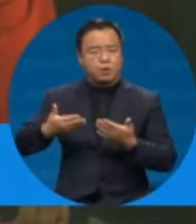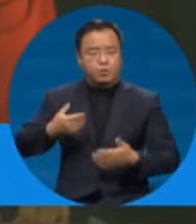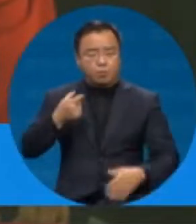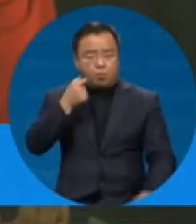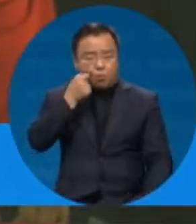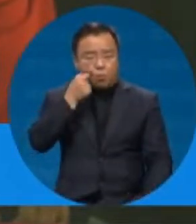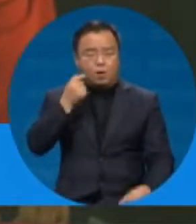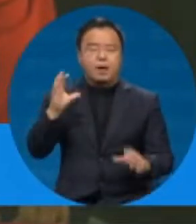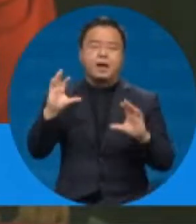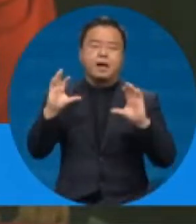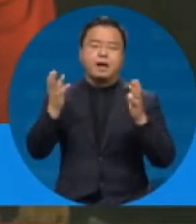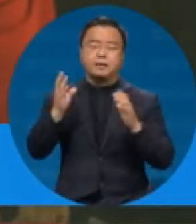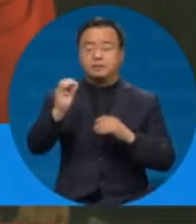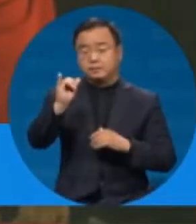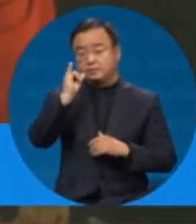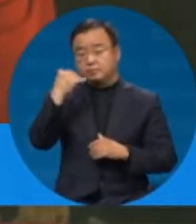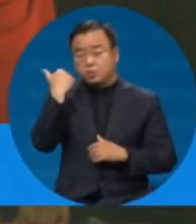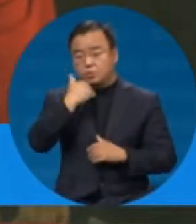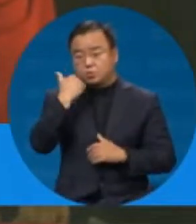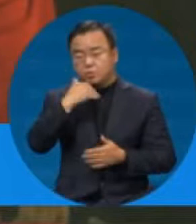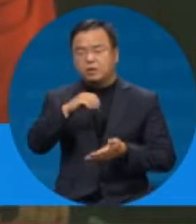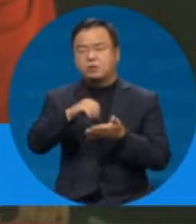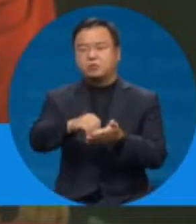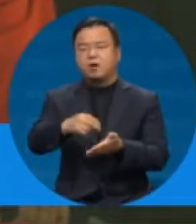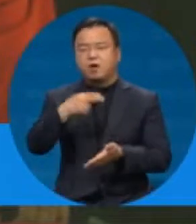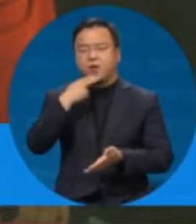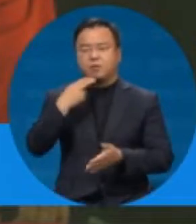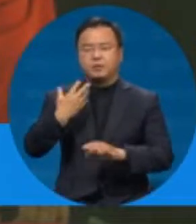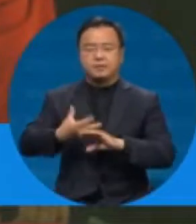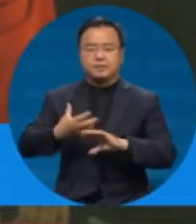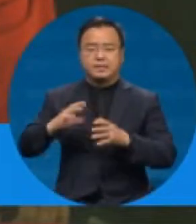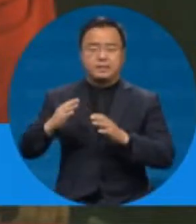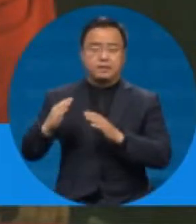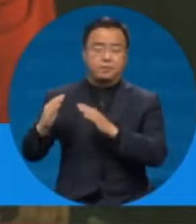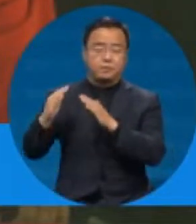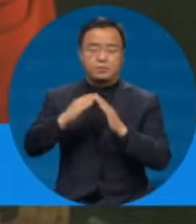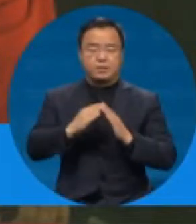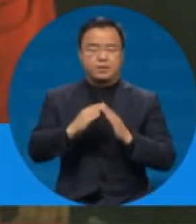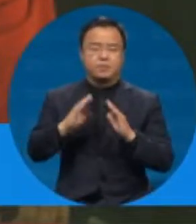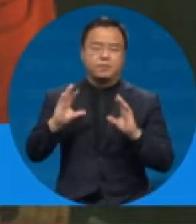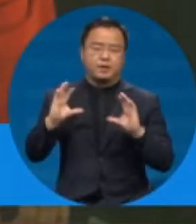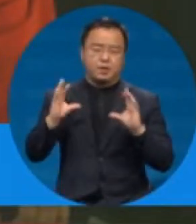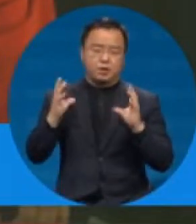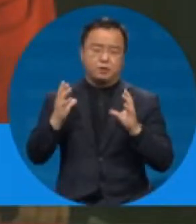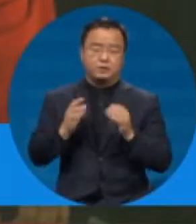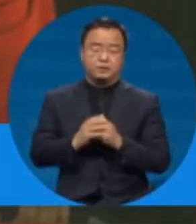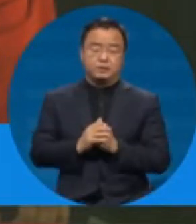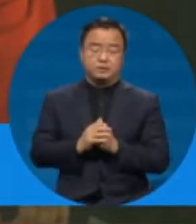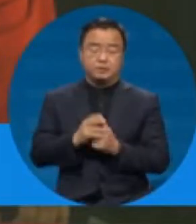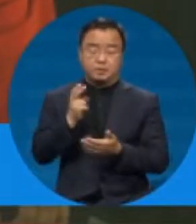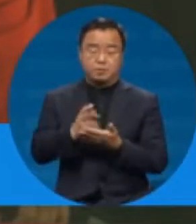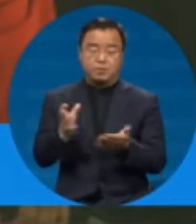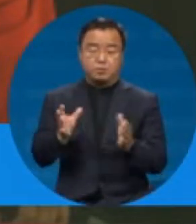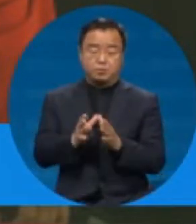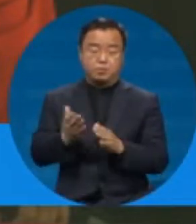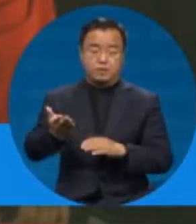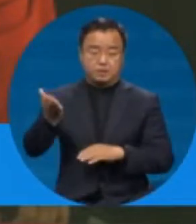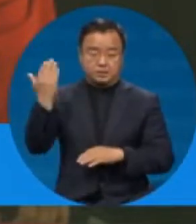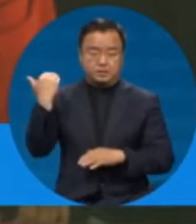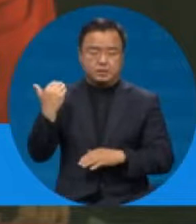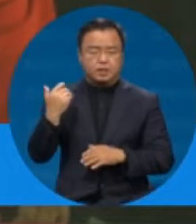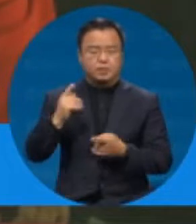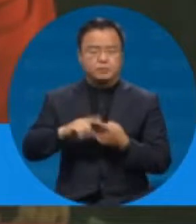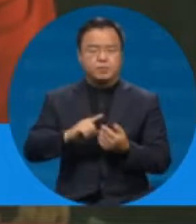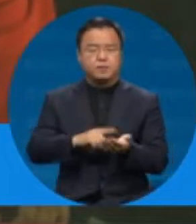있습니다 바로 미등록 외국인 어린이들이 인데요 지난 2월 법무부가 이들의 교육권을 보장하기 위해 체류